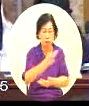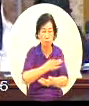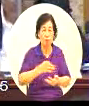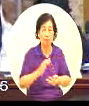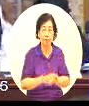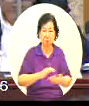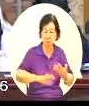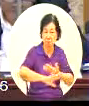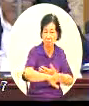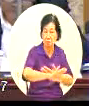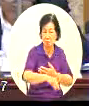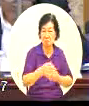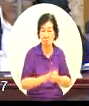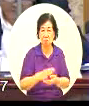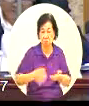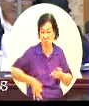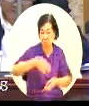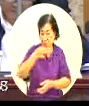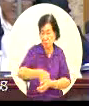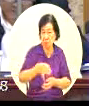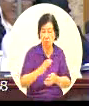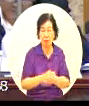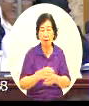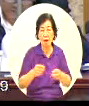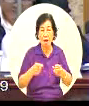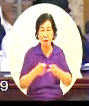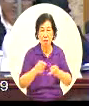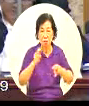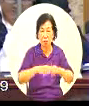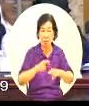些支付一些公共建设等等的